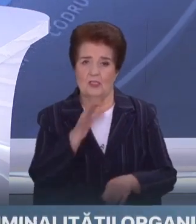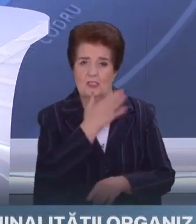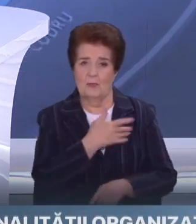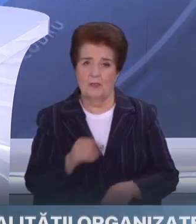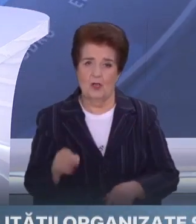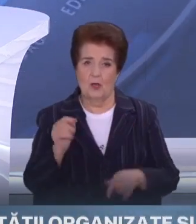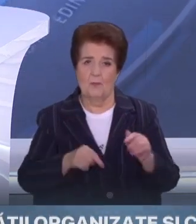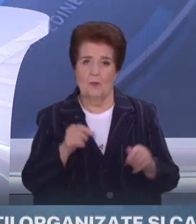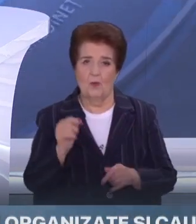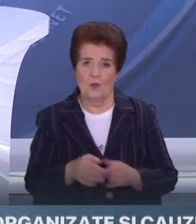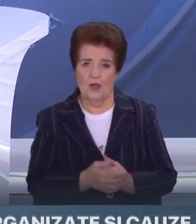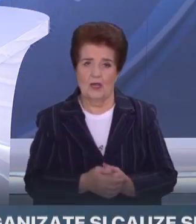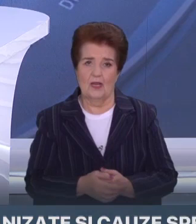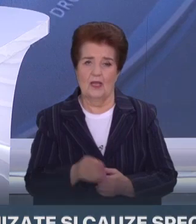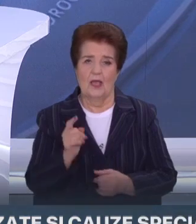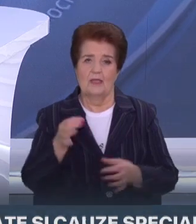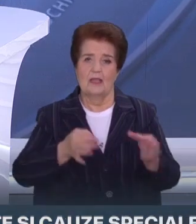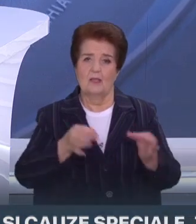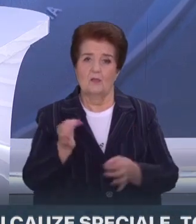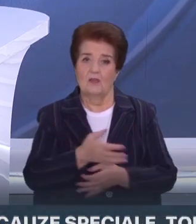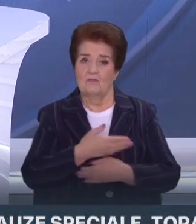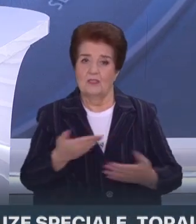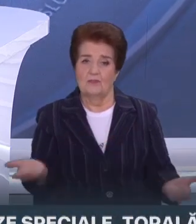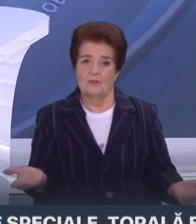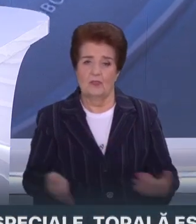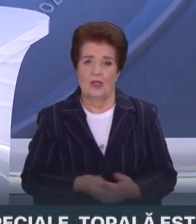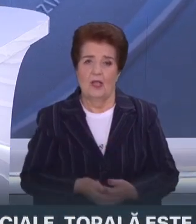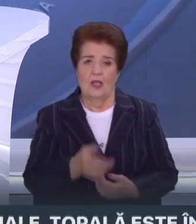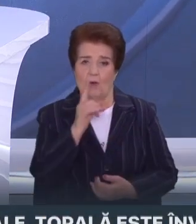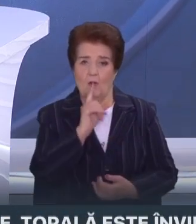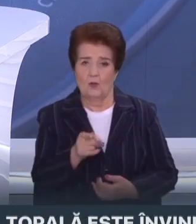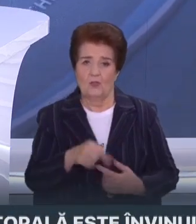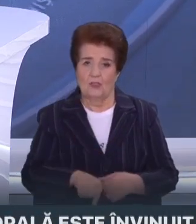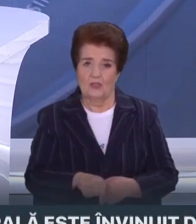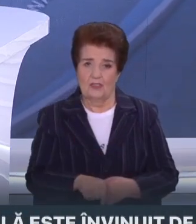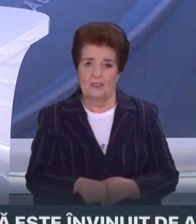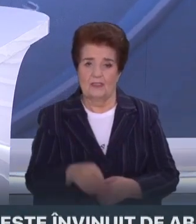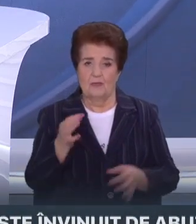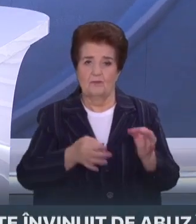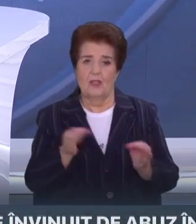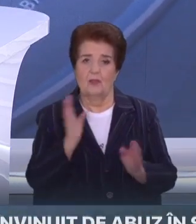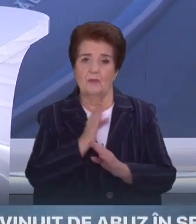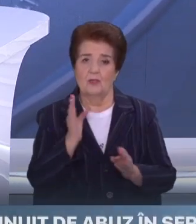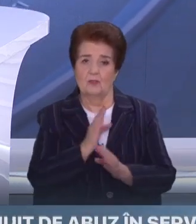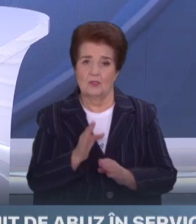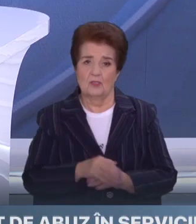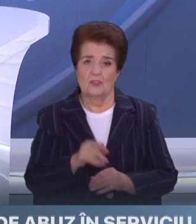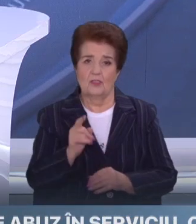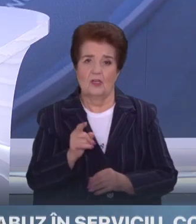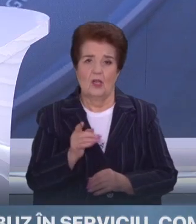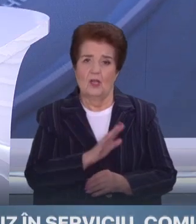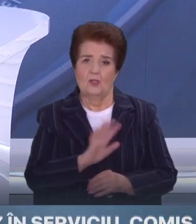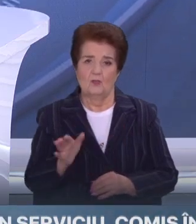iar ploile specifice toamnei practic lipsesc. Mai avem o lună din această toamnă, dar prognozele meteorologilor nu sunt îmbucurătoare